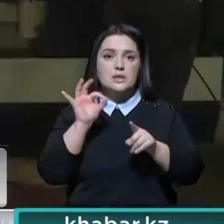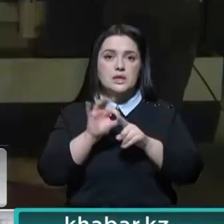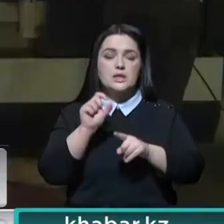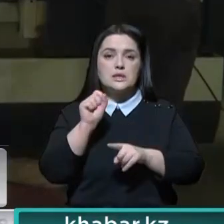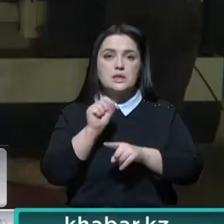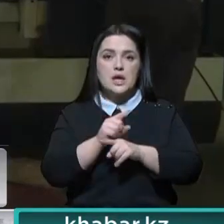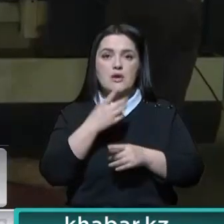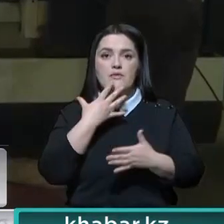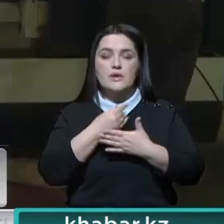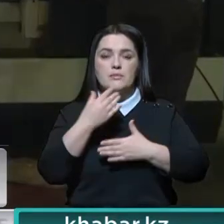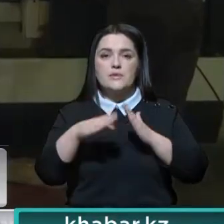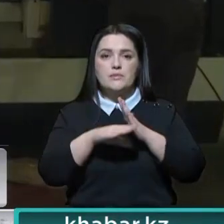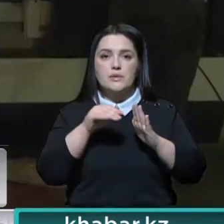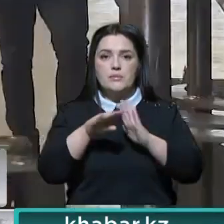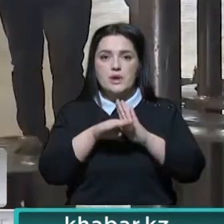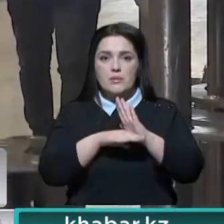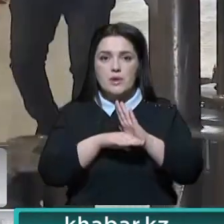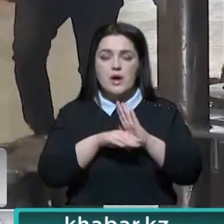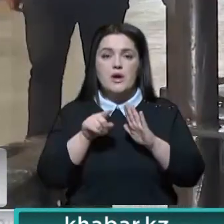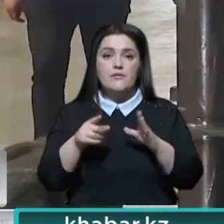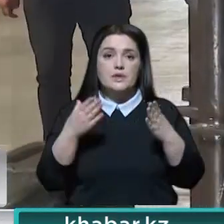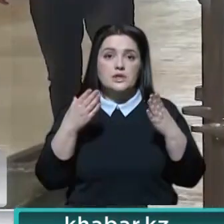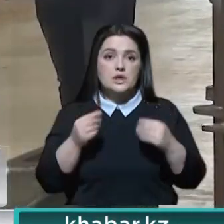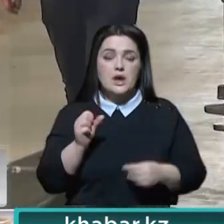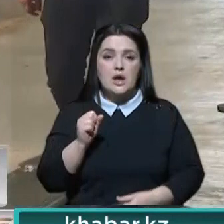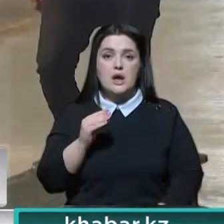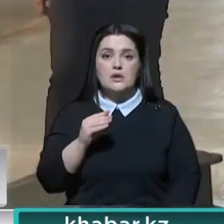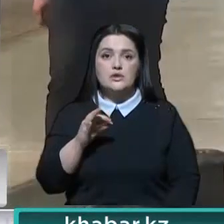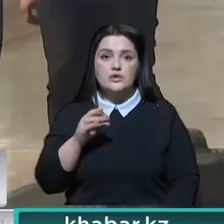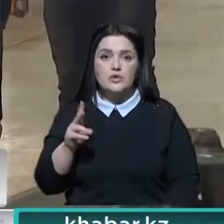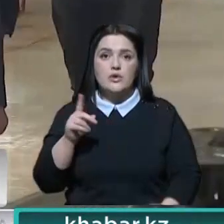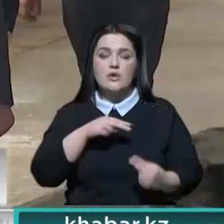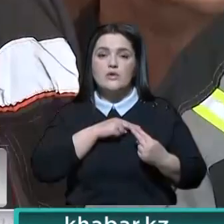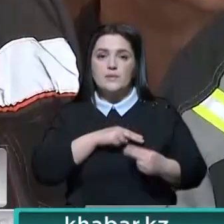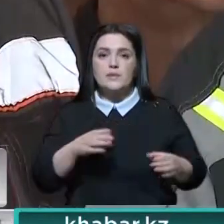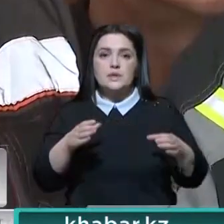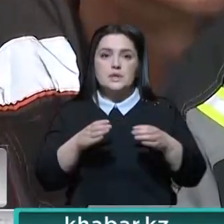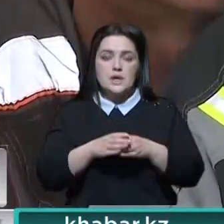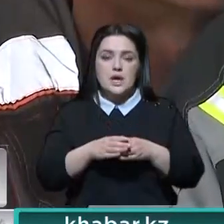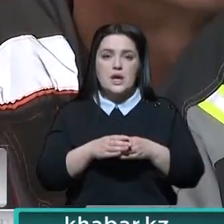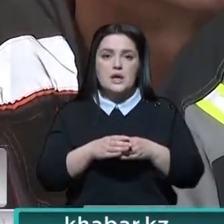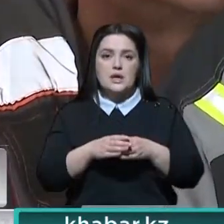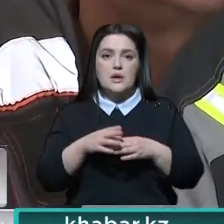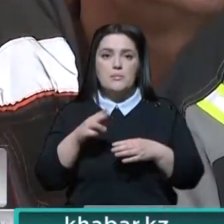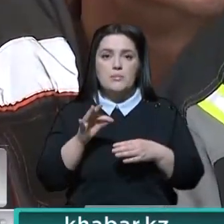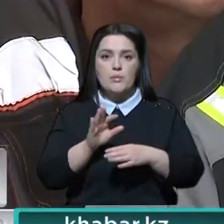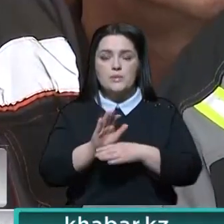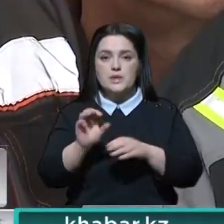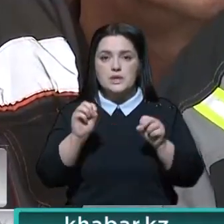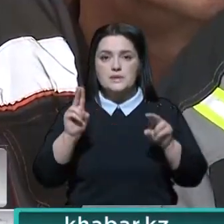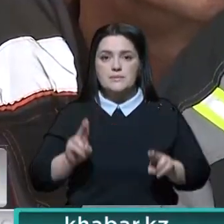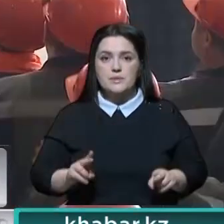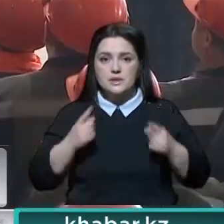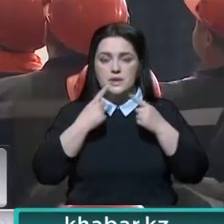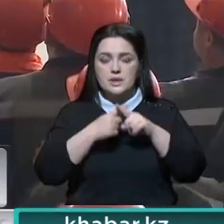о целях и задачах своей предвыборной программы. В этот же день акжоловцы встретились с трудовым коллективом дилерской компании по